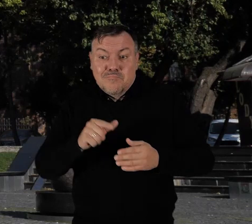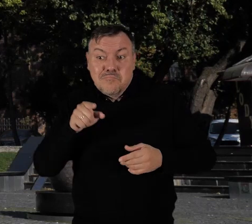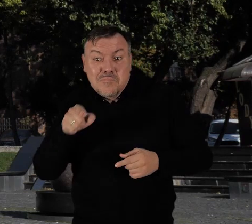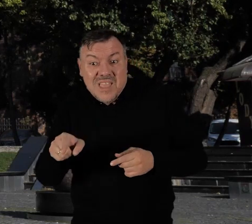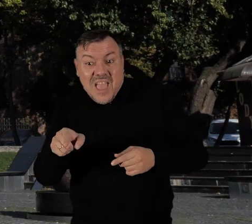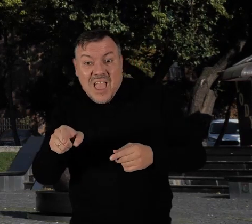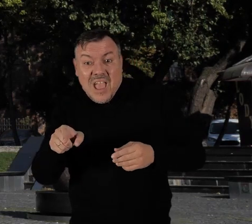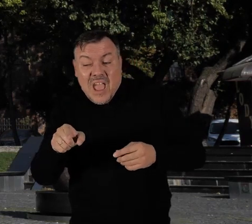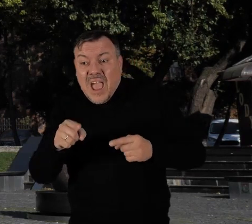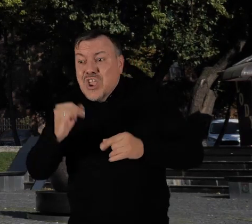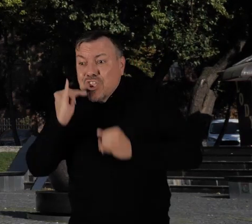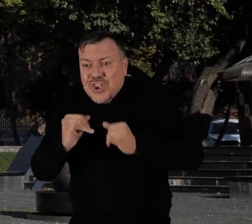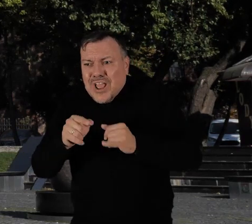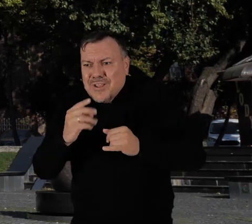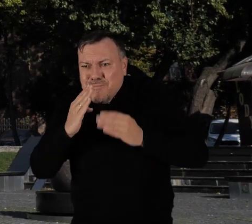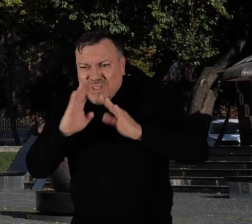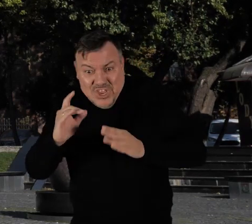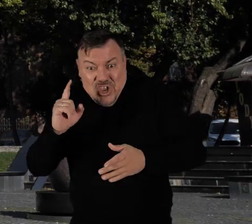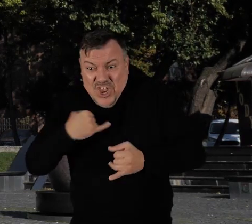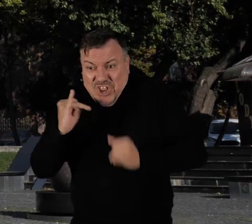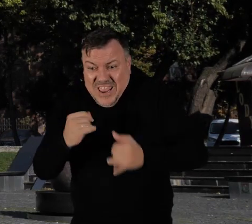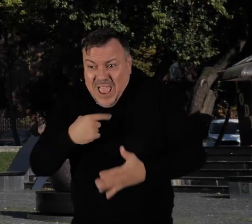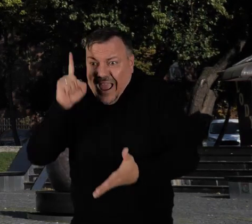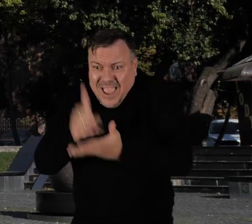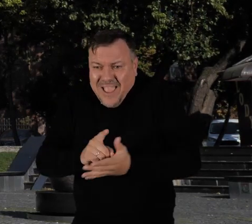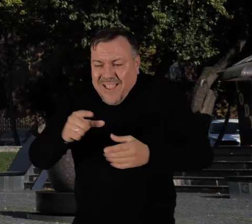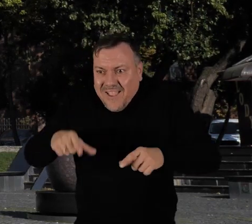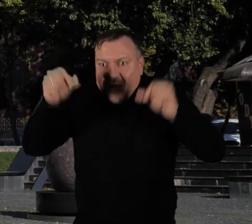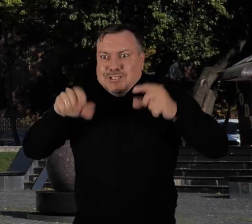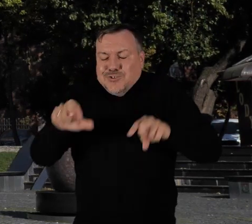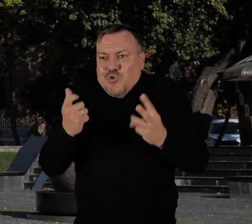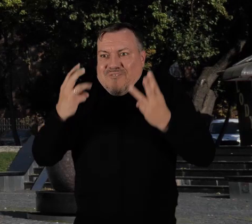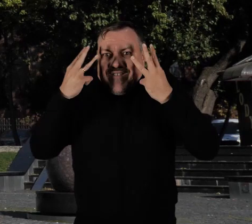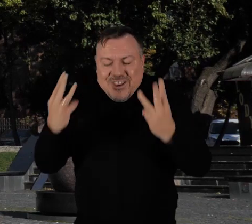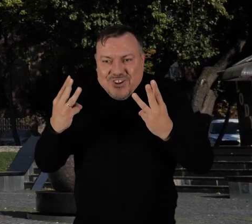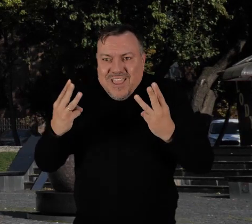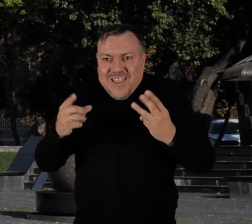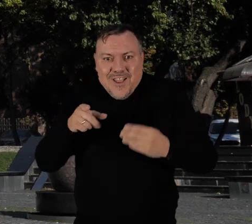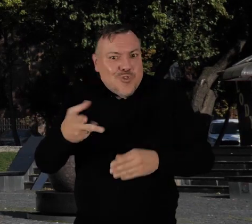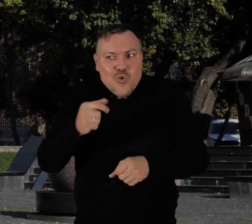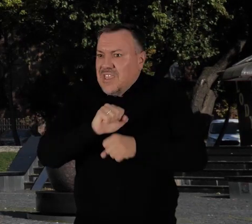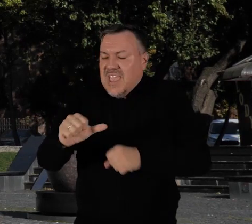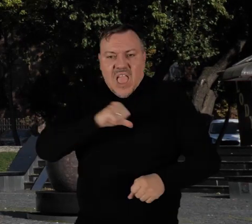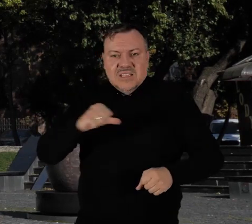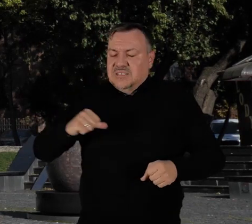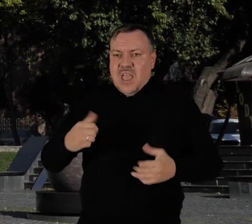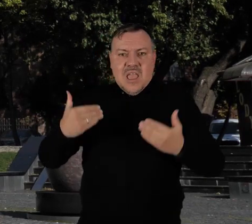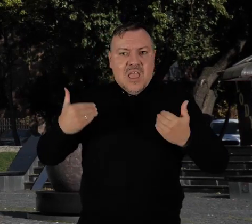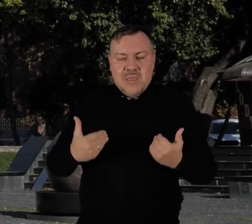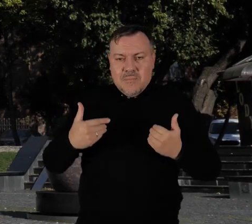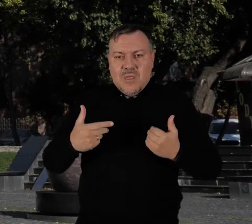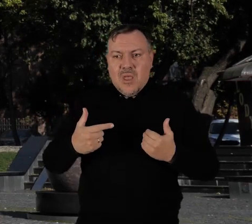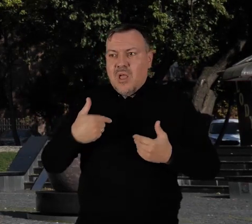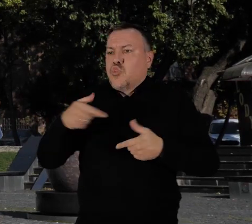jakie nieodmiennie przychodzi chwilę potem, gdy dokonam czegoś, co mi się wydaje ważne. Że to nie ja